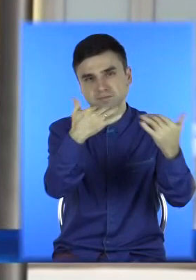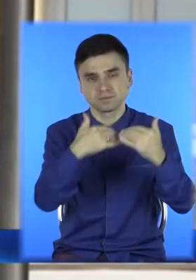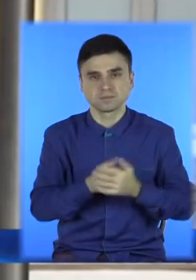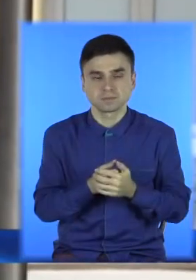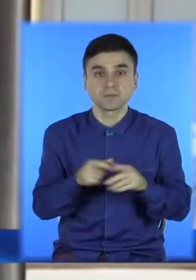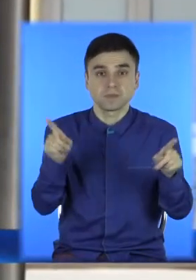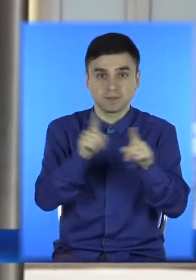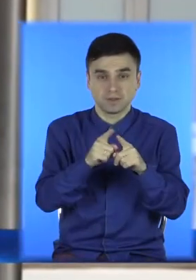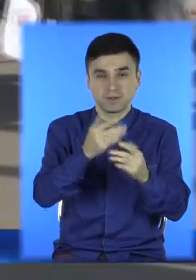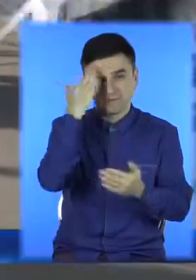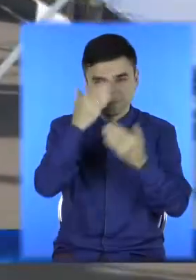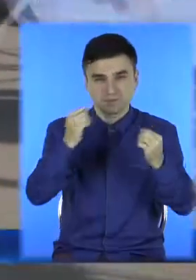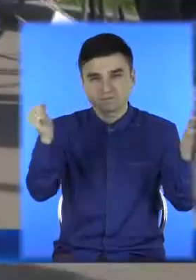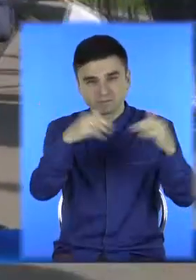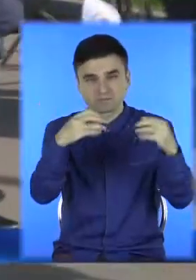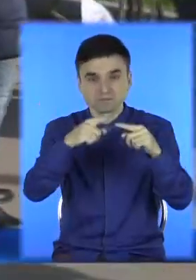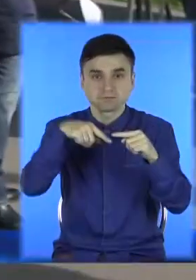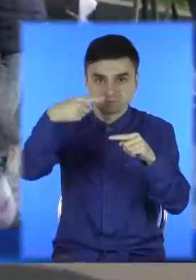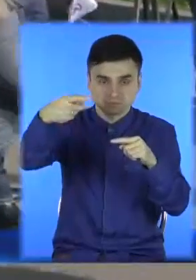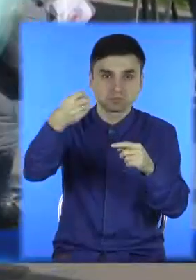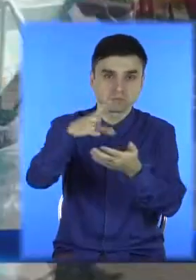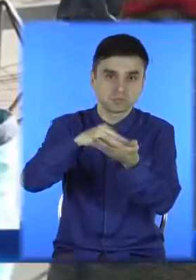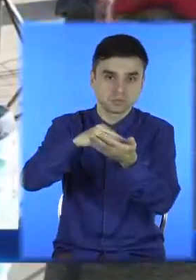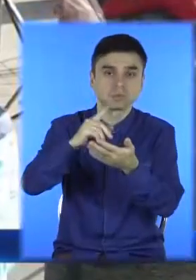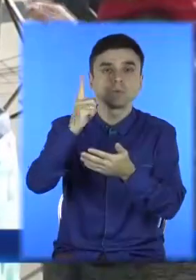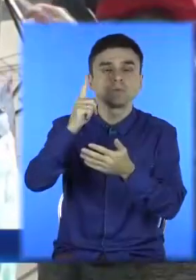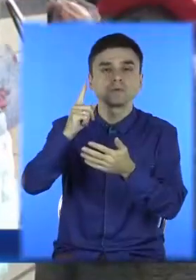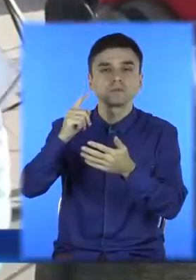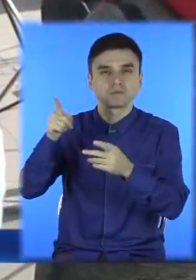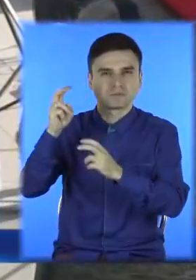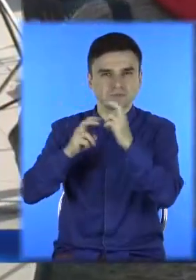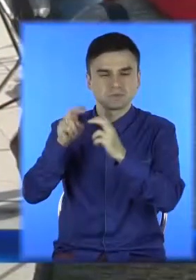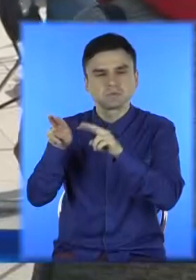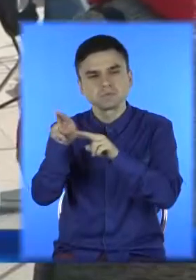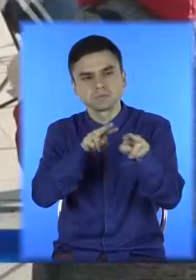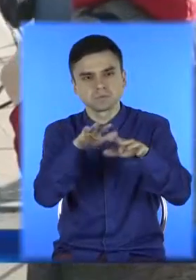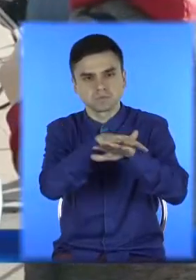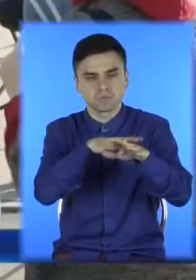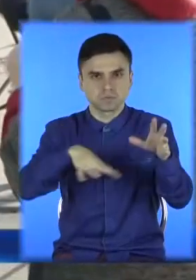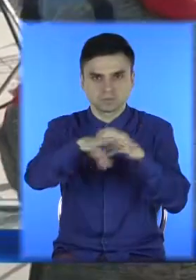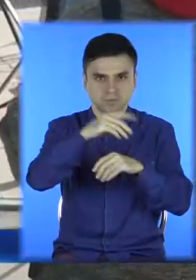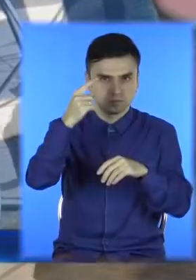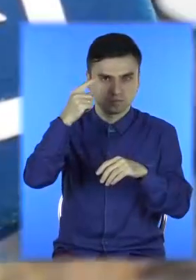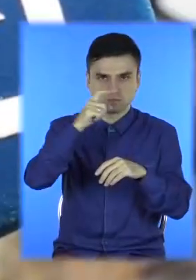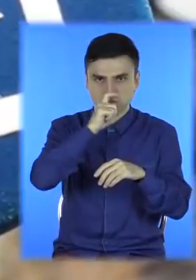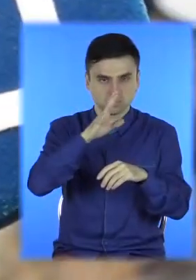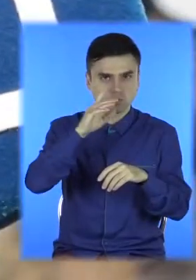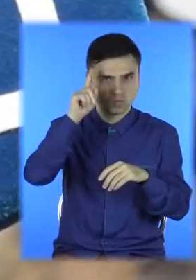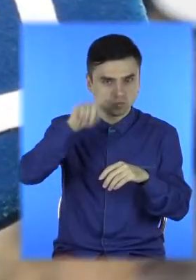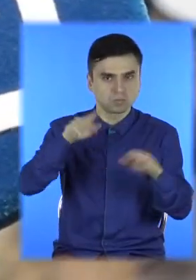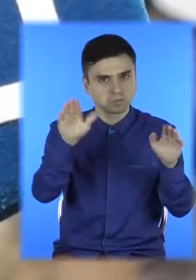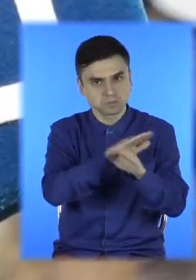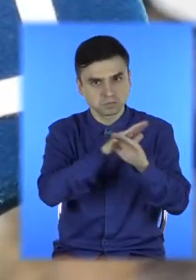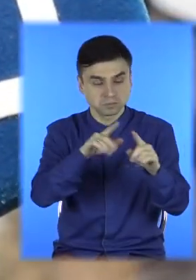виняткових вокальних даних містян, а тому такі вуличні караоке-батли стануть традиційними. Олександр Фефілатів, Віктор Зубченко, Перший